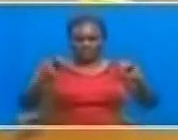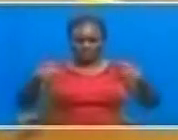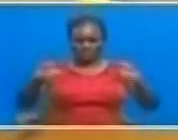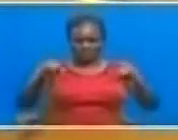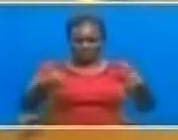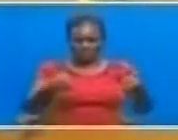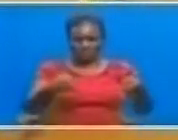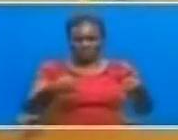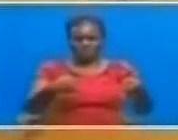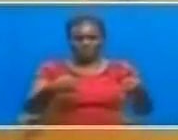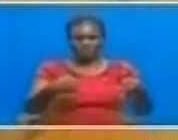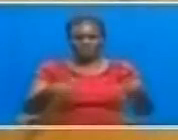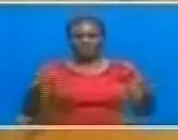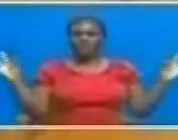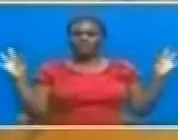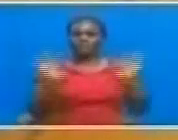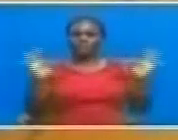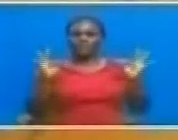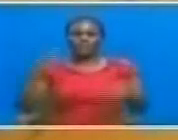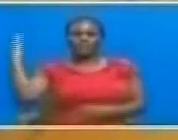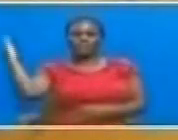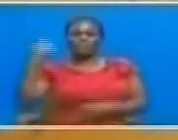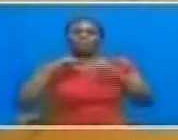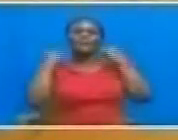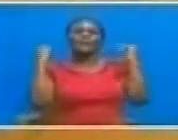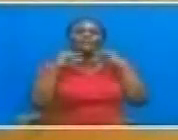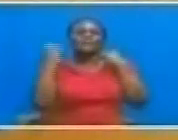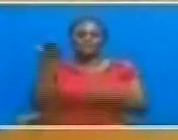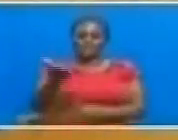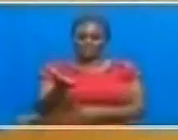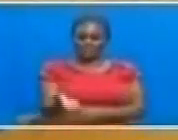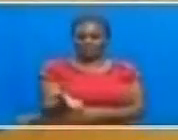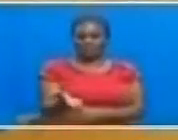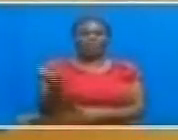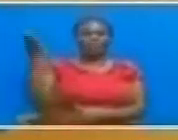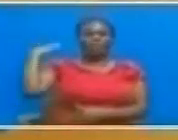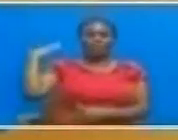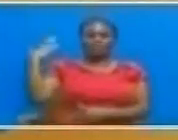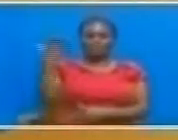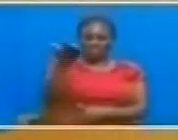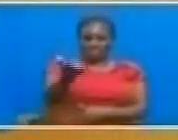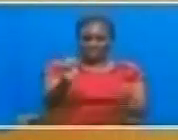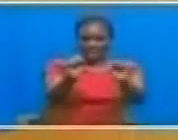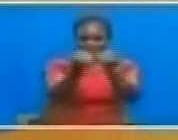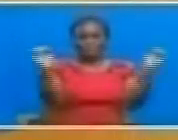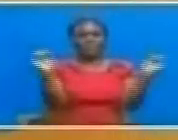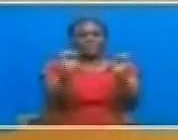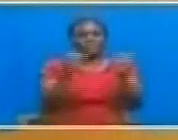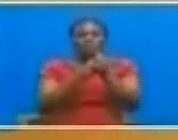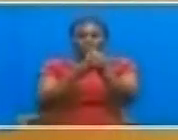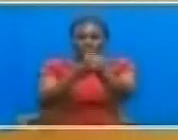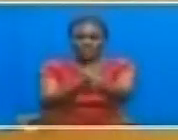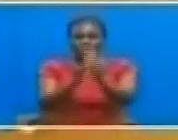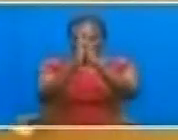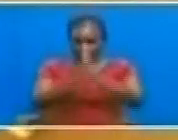kuhusu mienendo ajabu ya wahubiri wa kisasa wanaohusika na visa ambavyo awali havikuwa vikionekana miongoni mwa viongozi wa